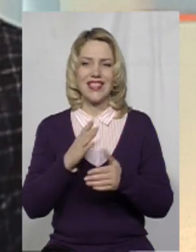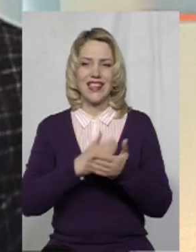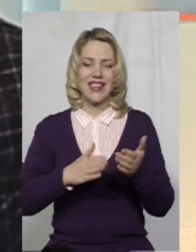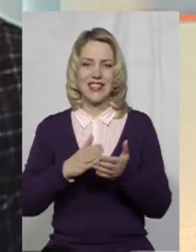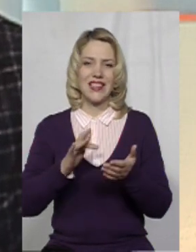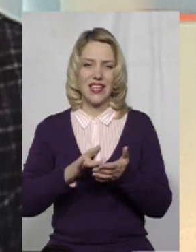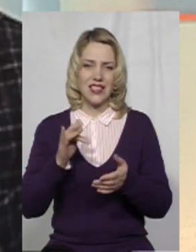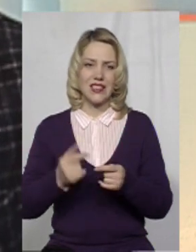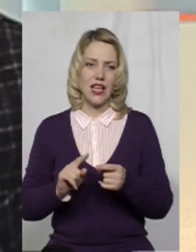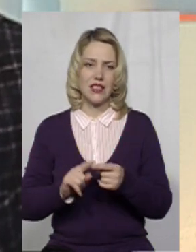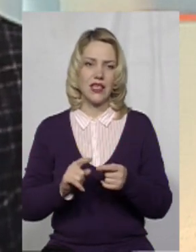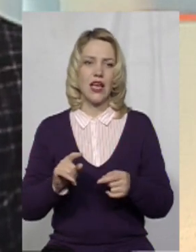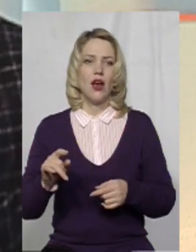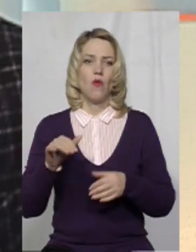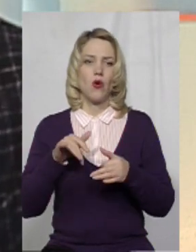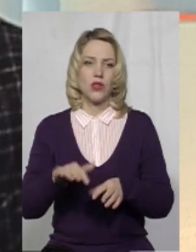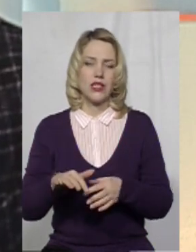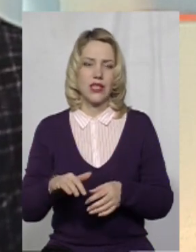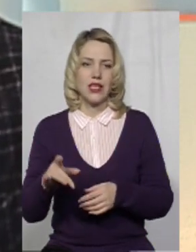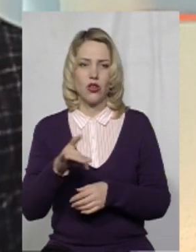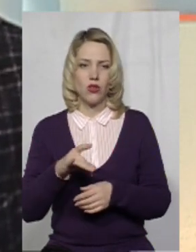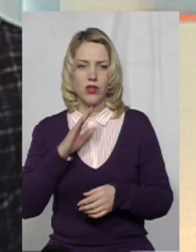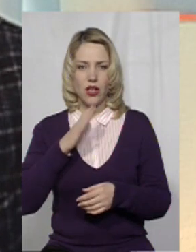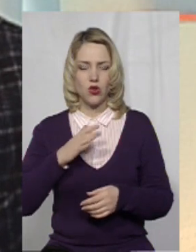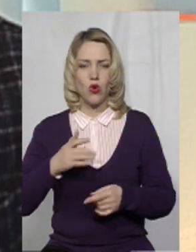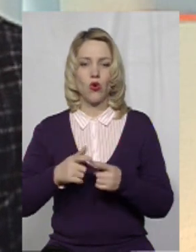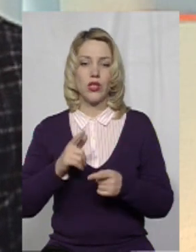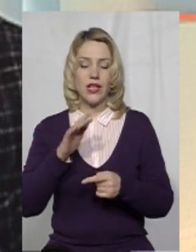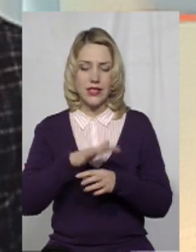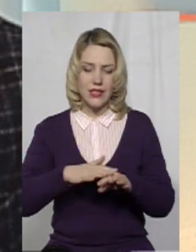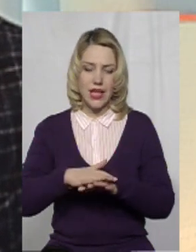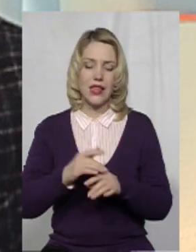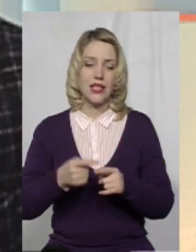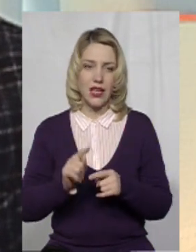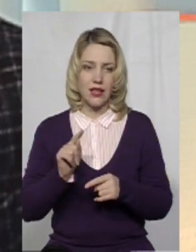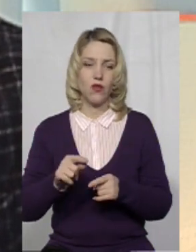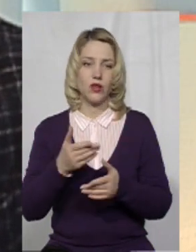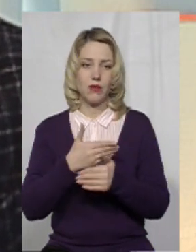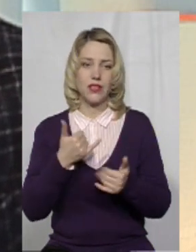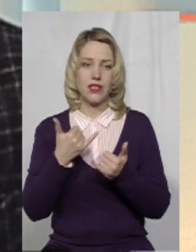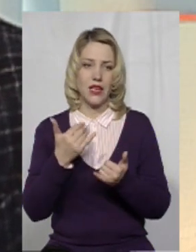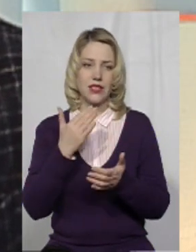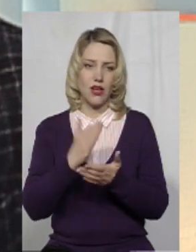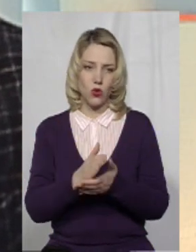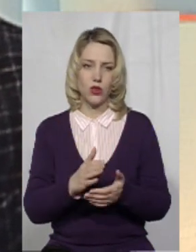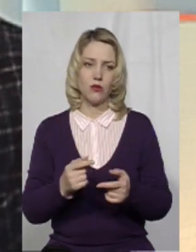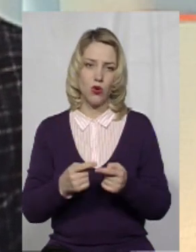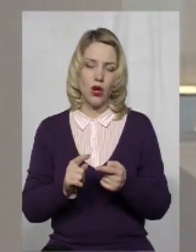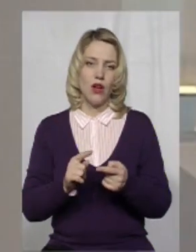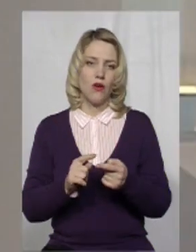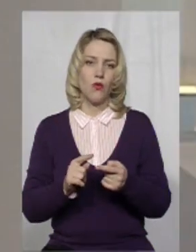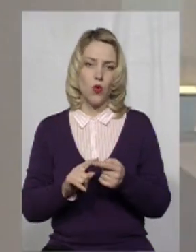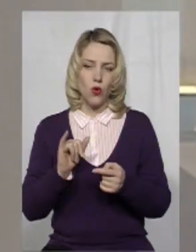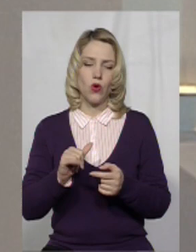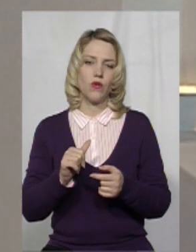реалізації євроінтеграційних очікувань нашого населення. І ми сподіваємося, що ми якраз зараз знаходимося в тренді цих процесів.